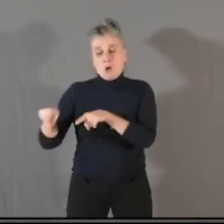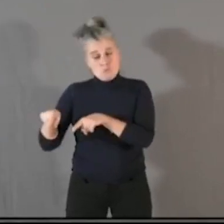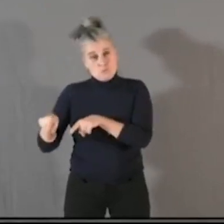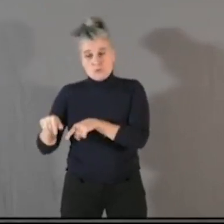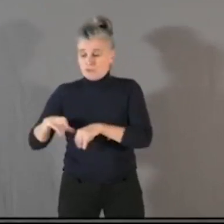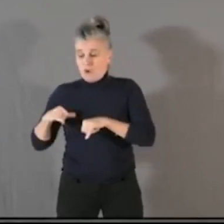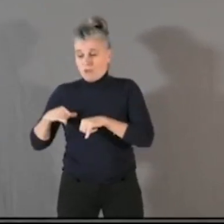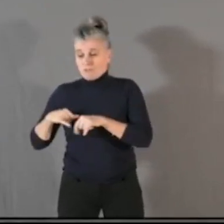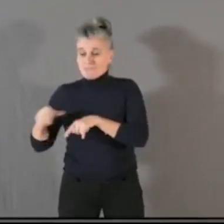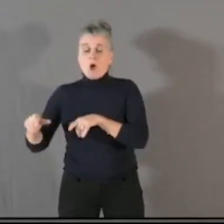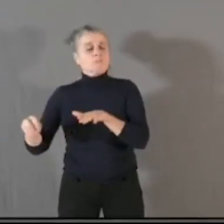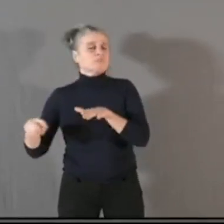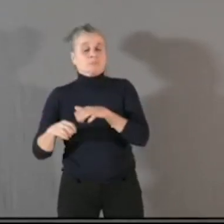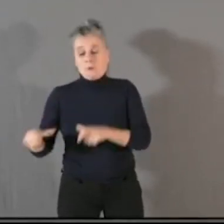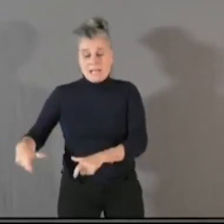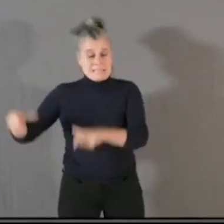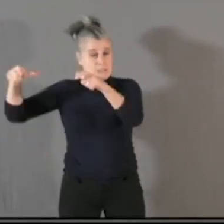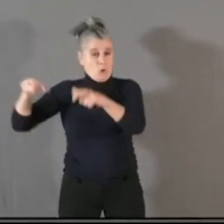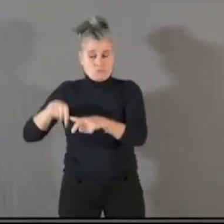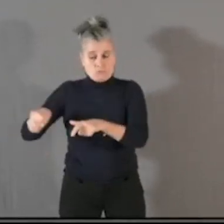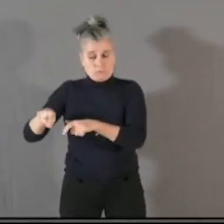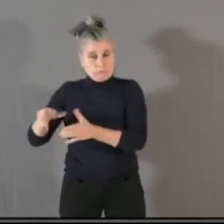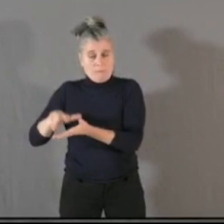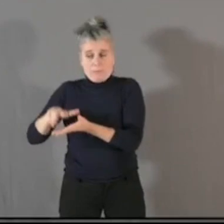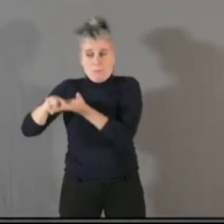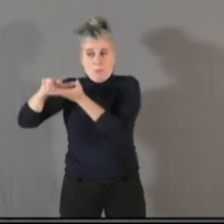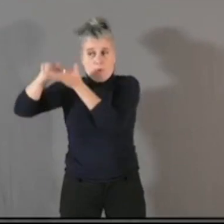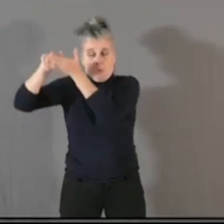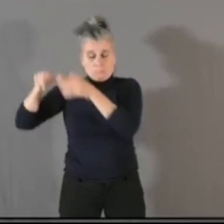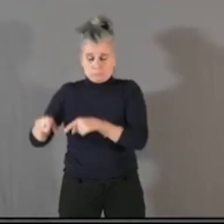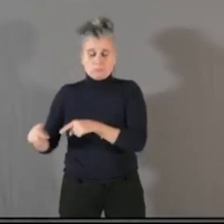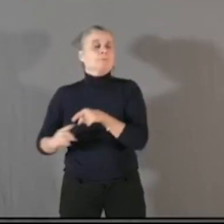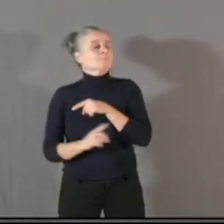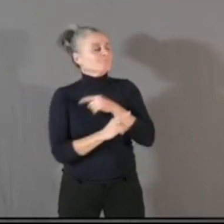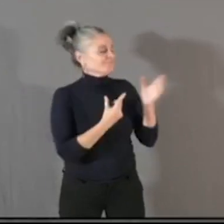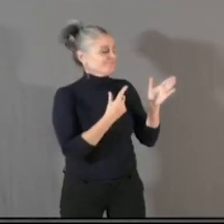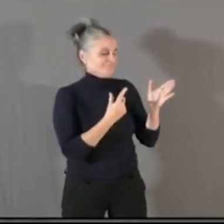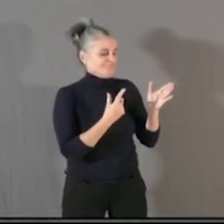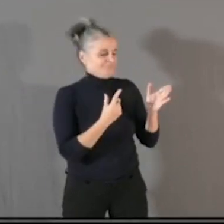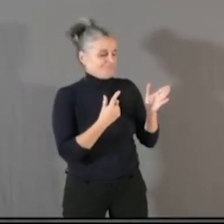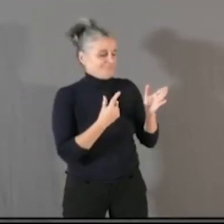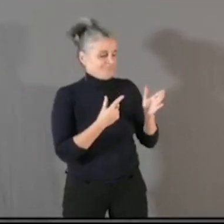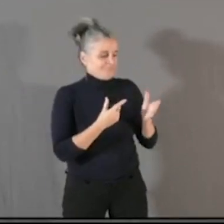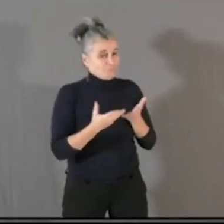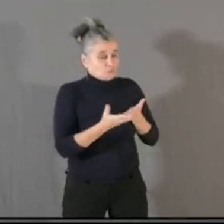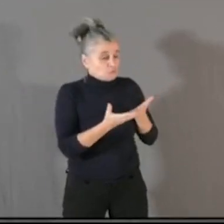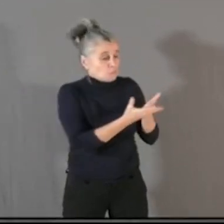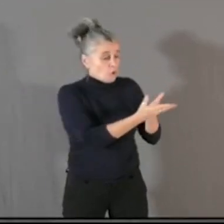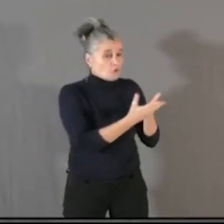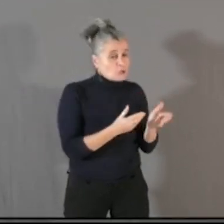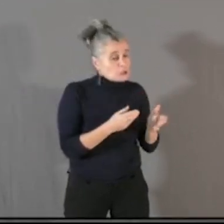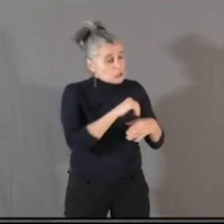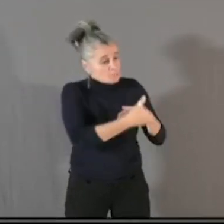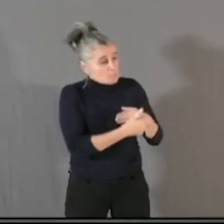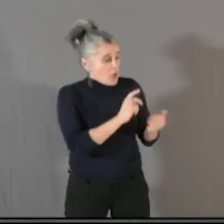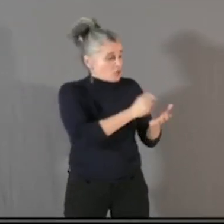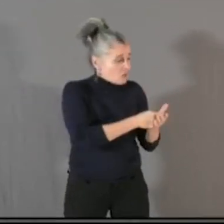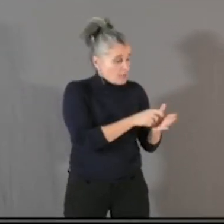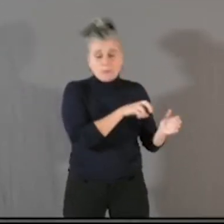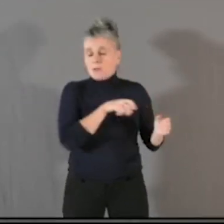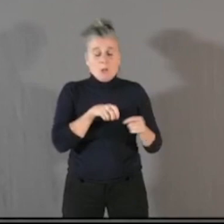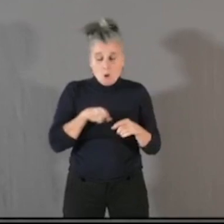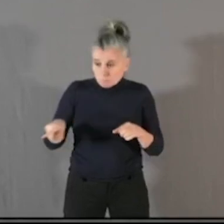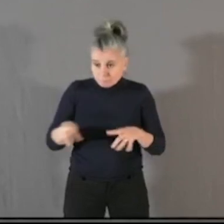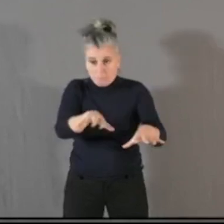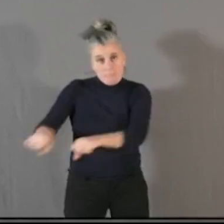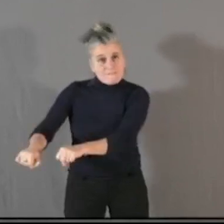y a dans cette résidence une véritable mafia qui organise les squats en allant chercher les clandestins du centre-ville pour les loger dans